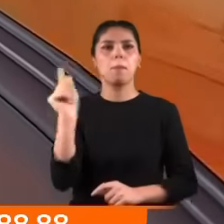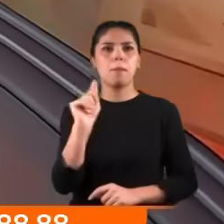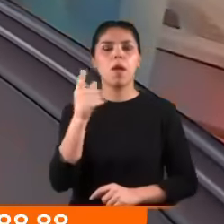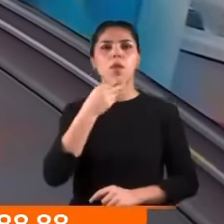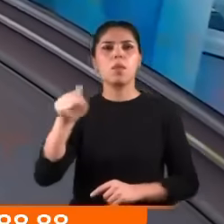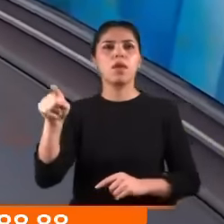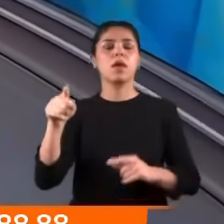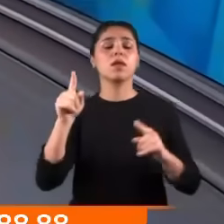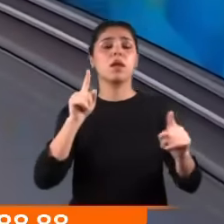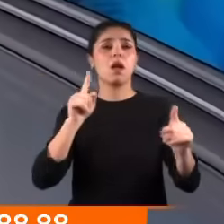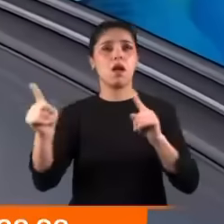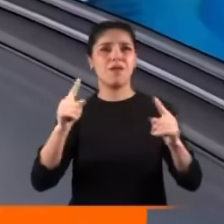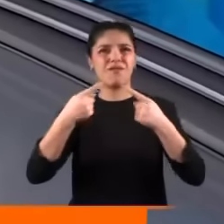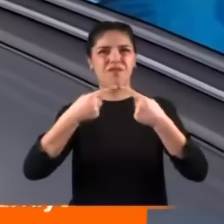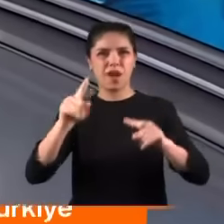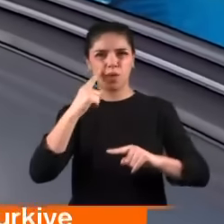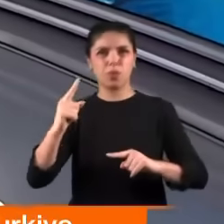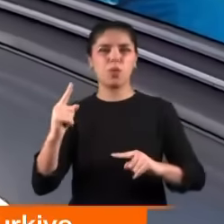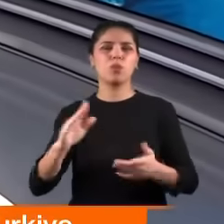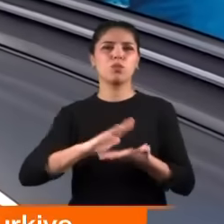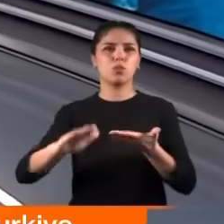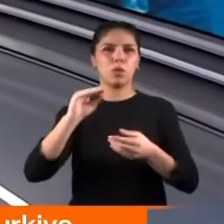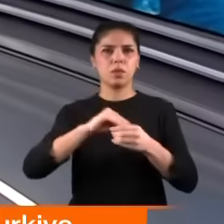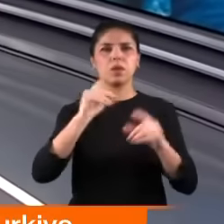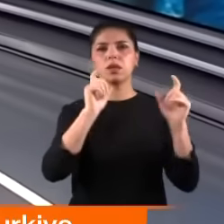oluşan farkı kapatmak için SGK ve Bağkur emeklisine